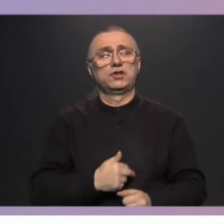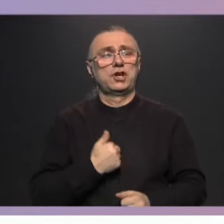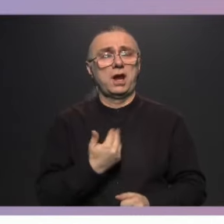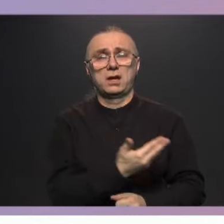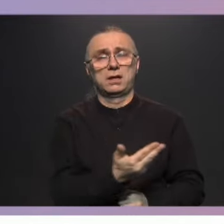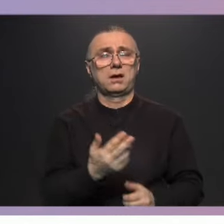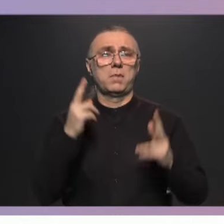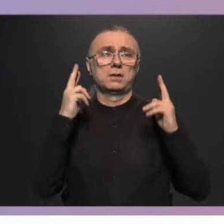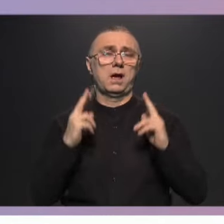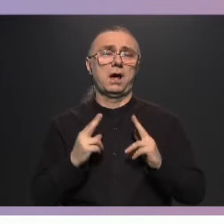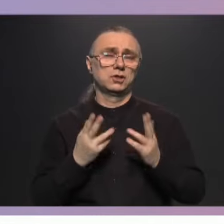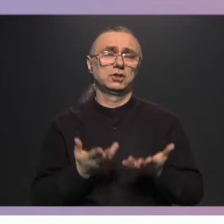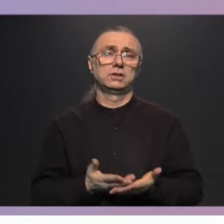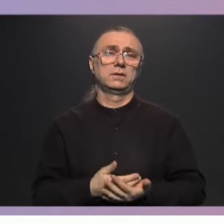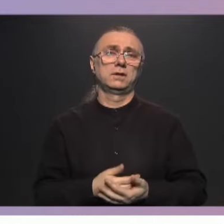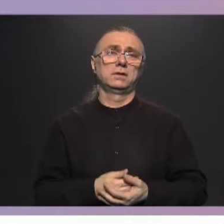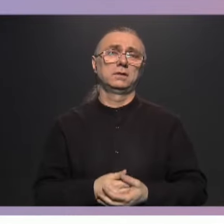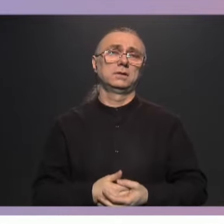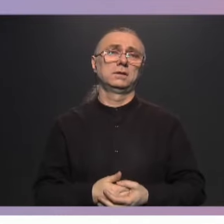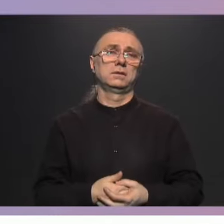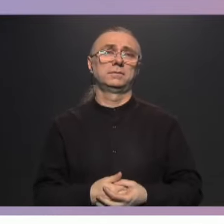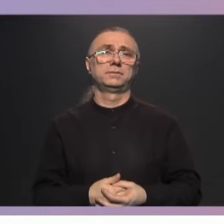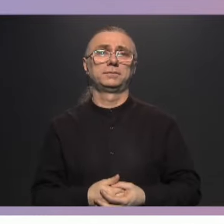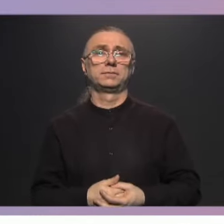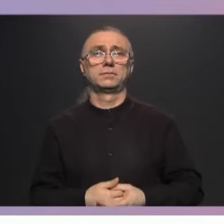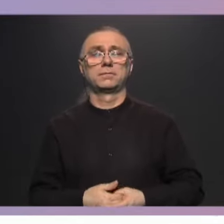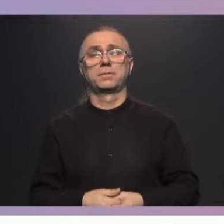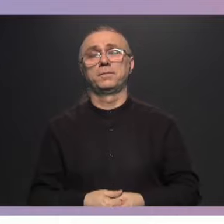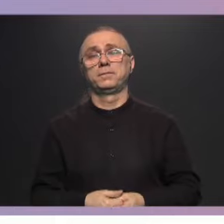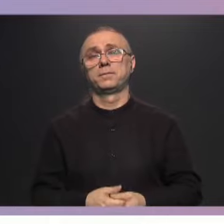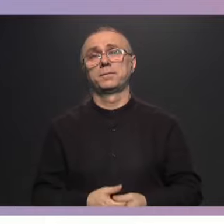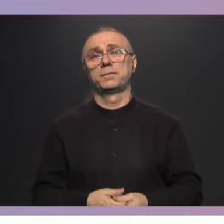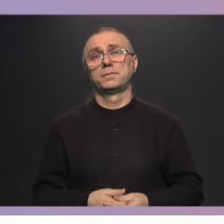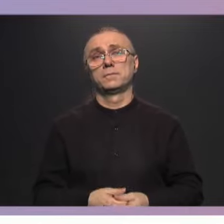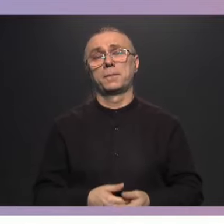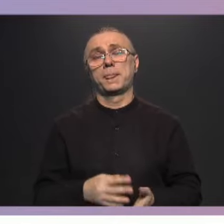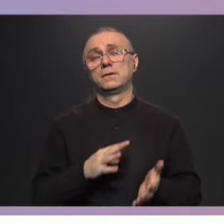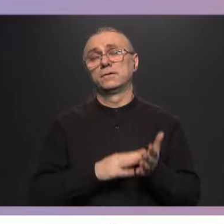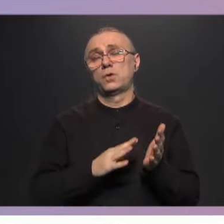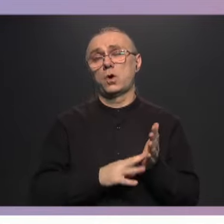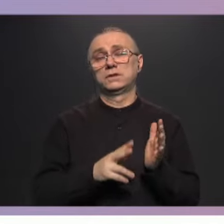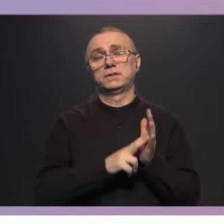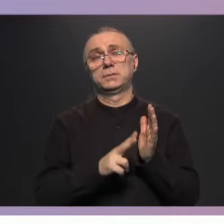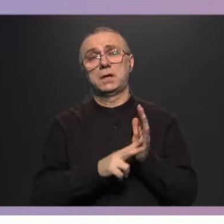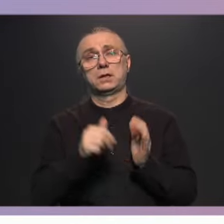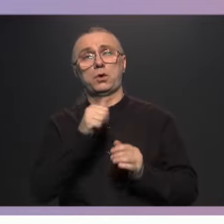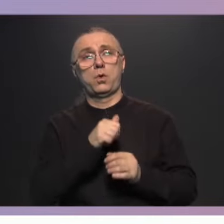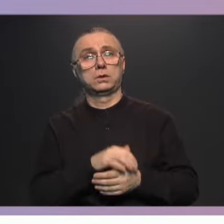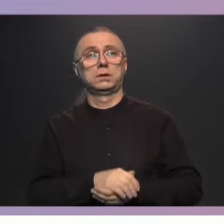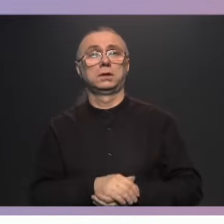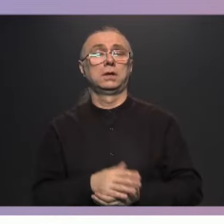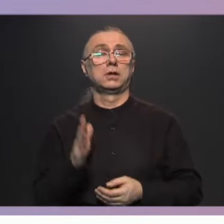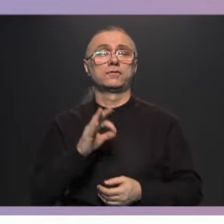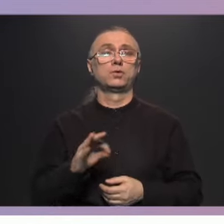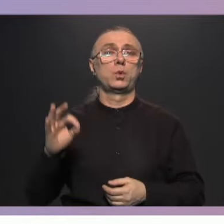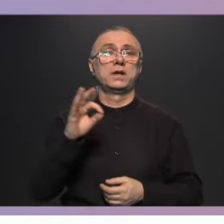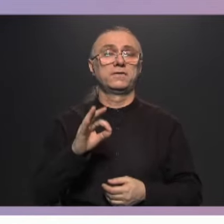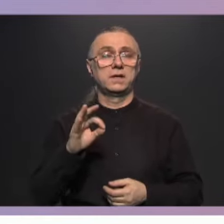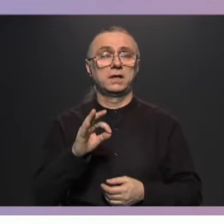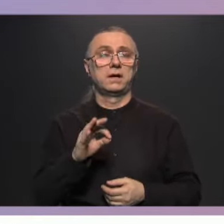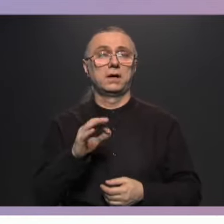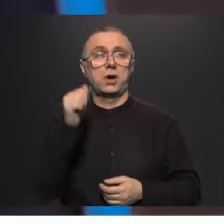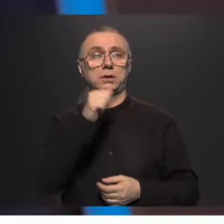стрижку. Хотя как в 90-е годы еще, и в конце 80-х, в начале 90-х, даже в нулевых, была повальная